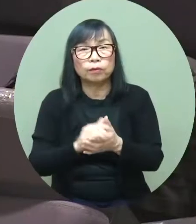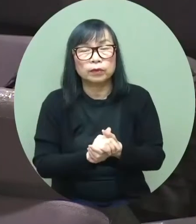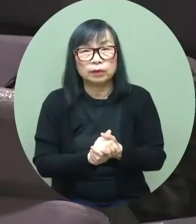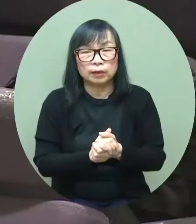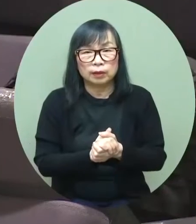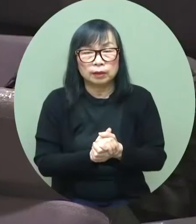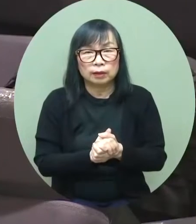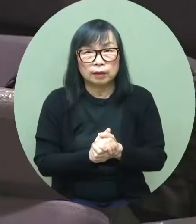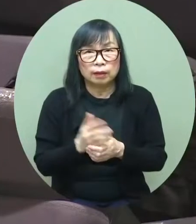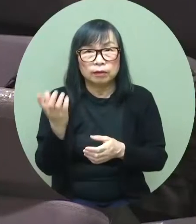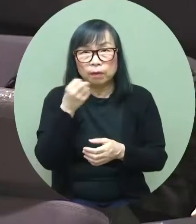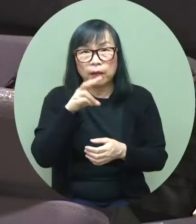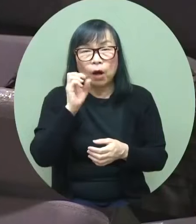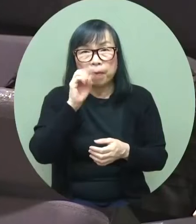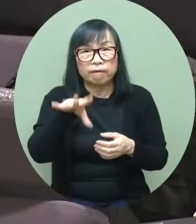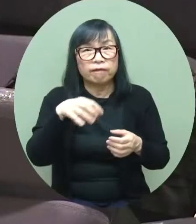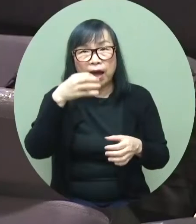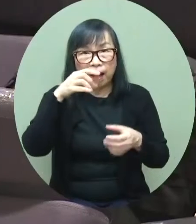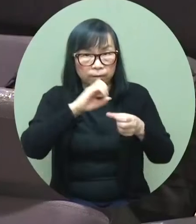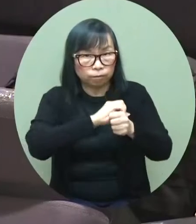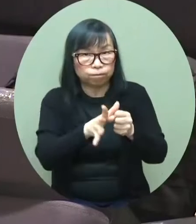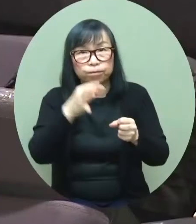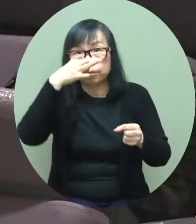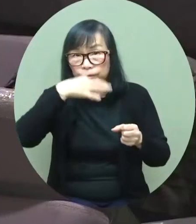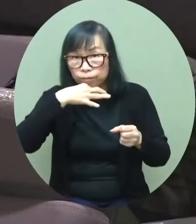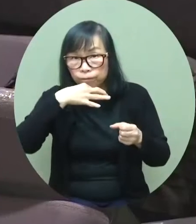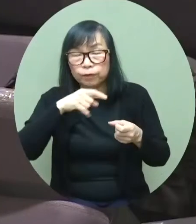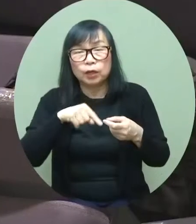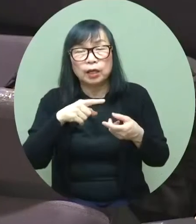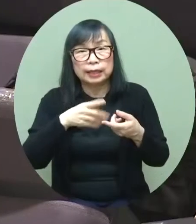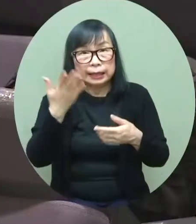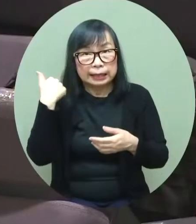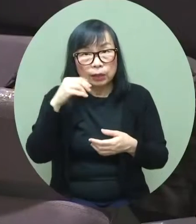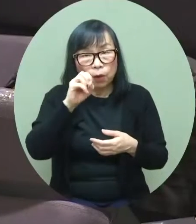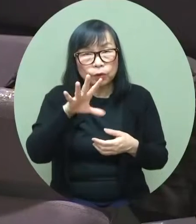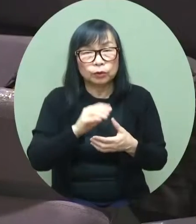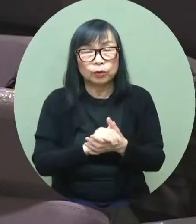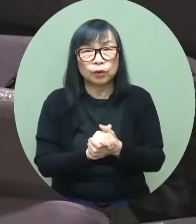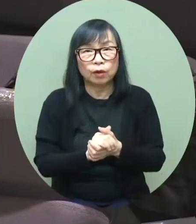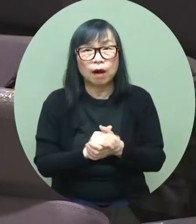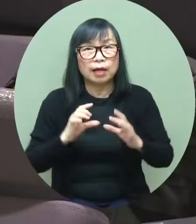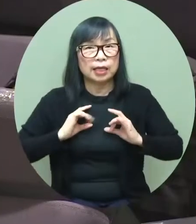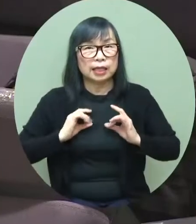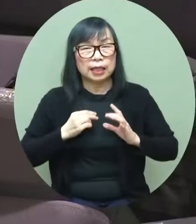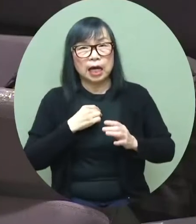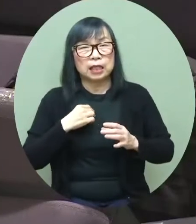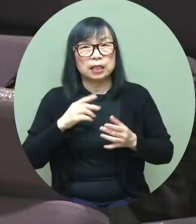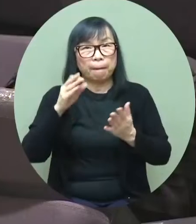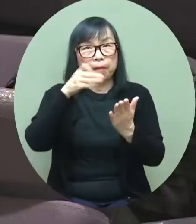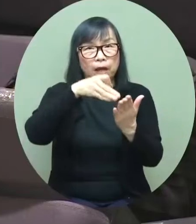方面咧都想問翻口服藥嘅，咁想問翻咧據之前所講咧，就應該會有一個私家醫生名單咧，